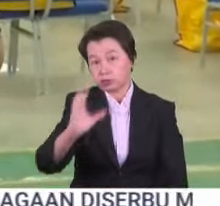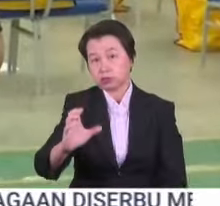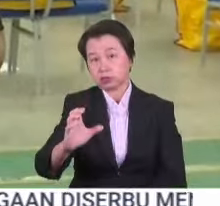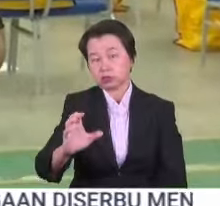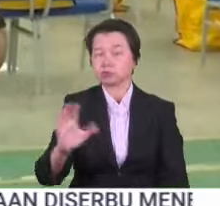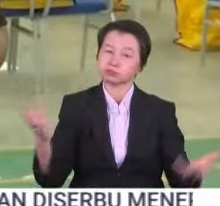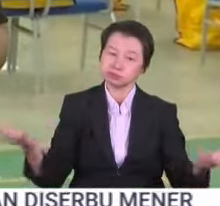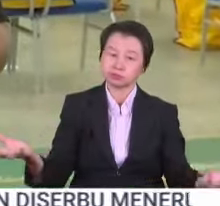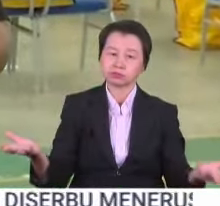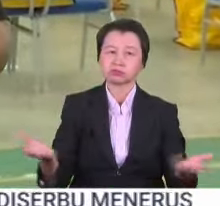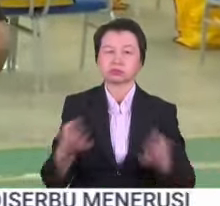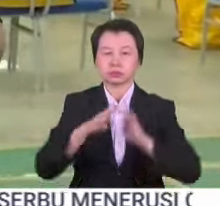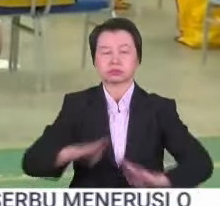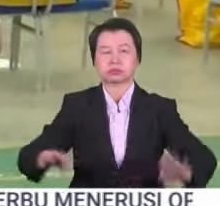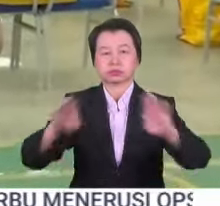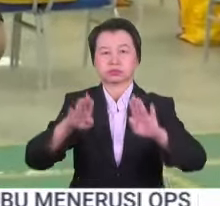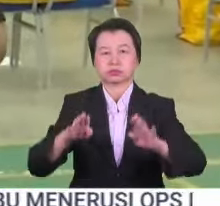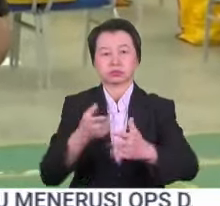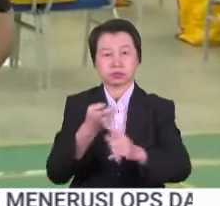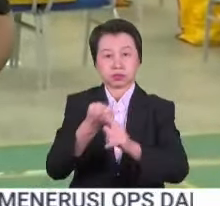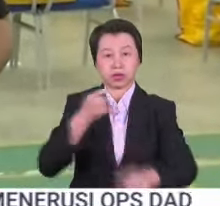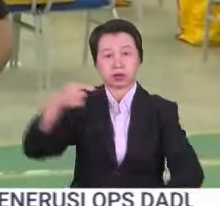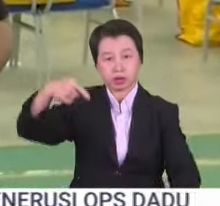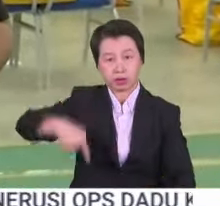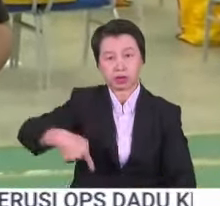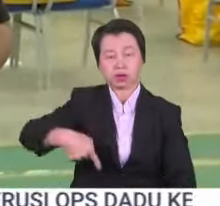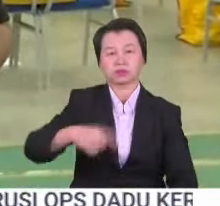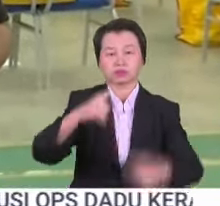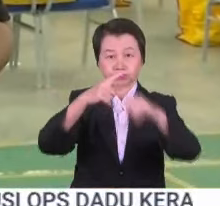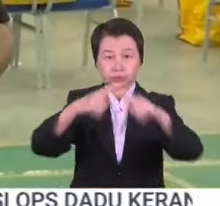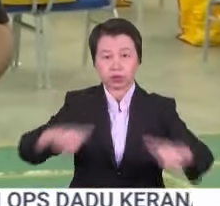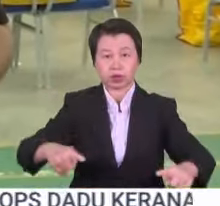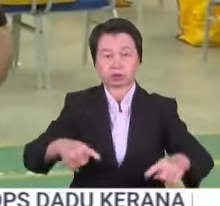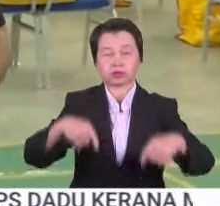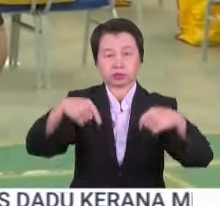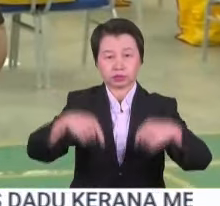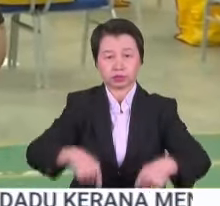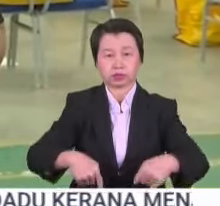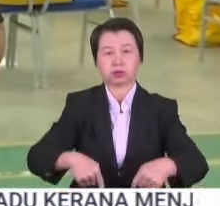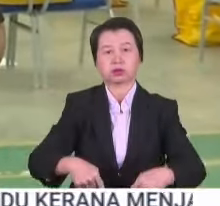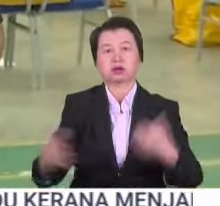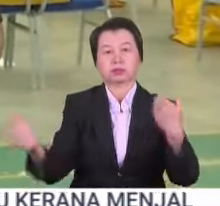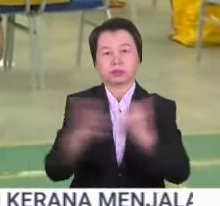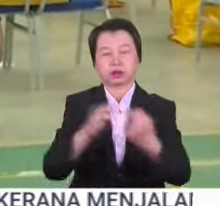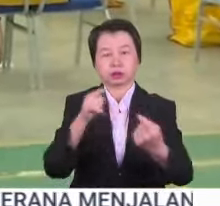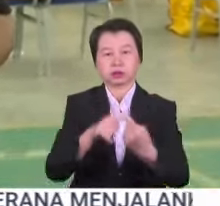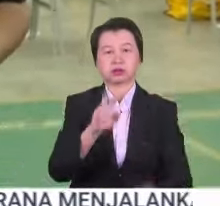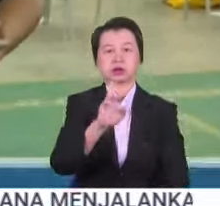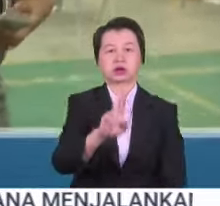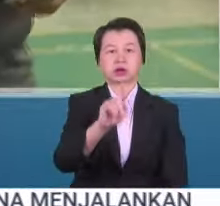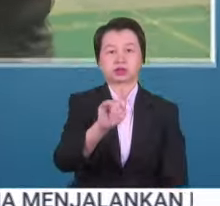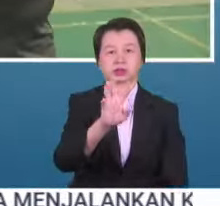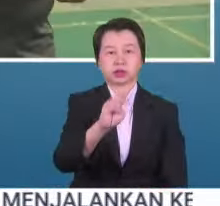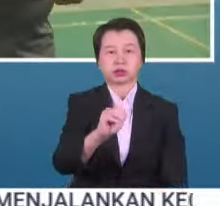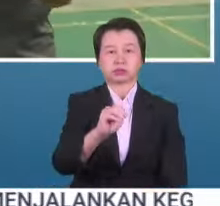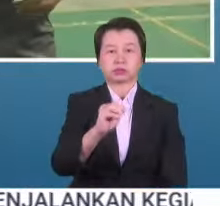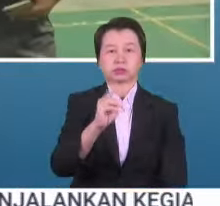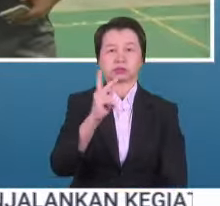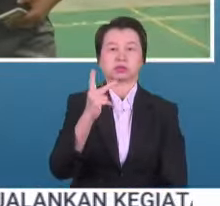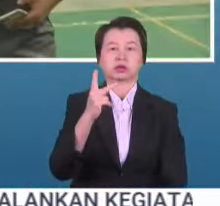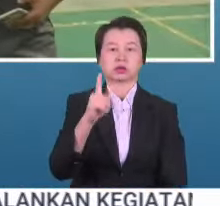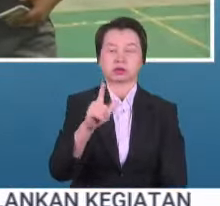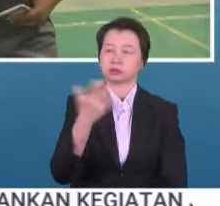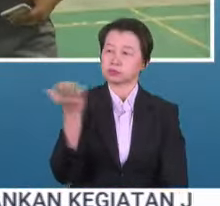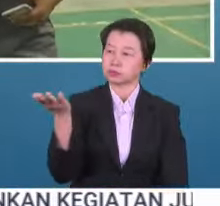kira itu saja perkembangan semasa langsung daripada Dewan Orang Ramai Felda Kemasul ini. Kembali bersama rakan penyampai di Angkasa Puri,